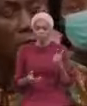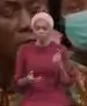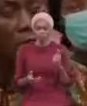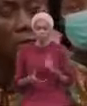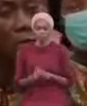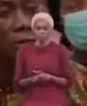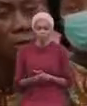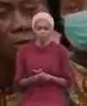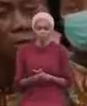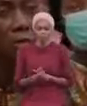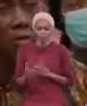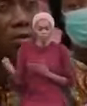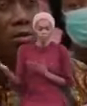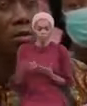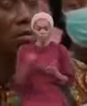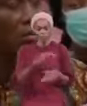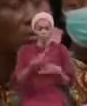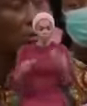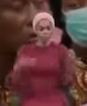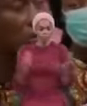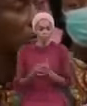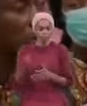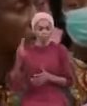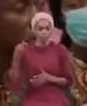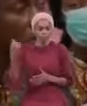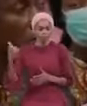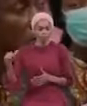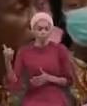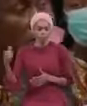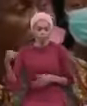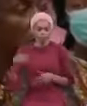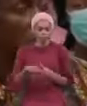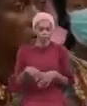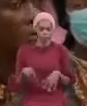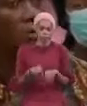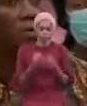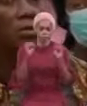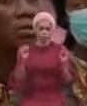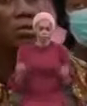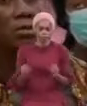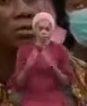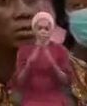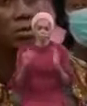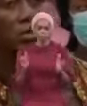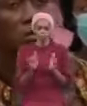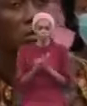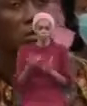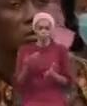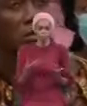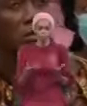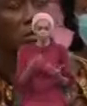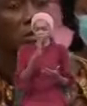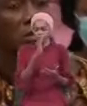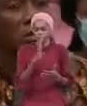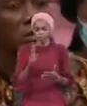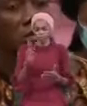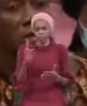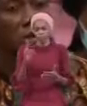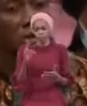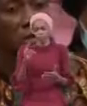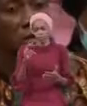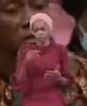apporter à la maison de l'Éternel toutes les dîmes afin qu'il y ait de nure dans ma